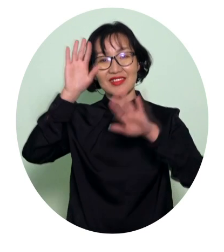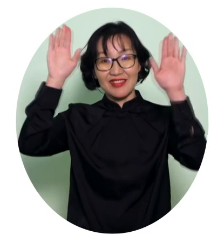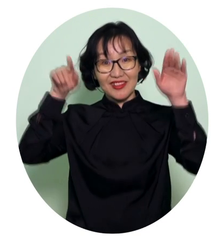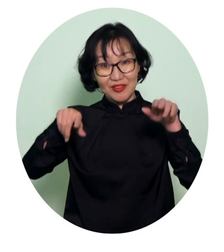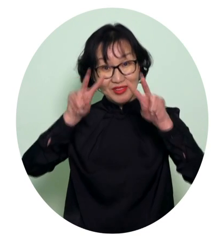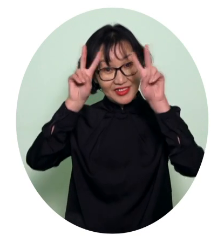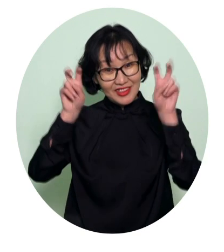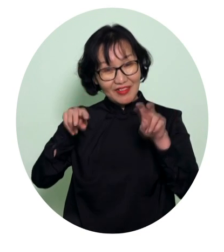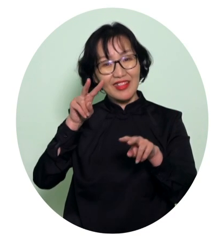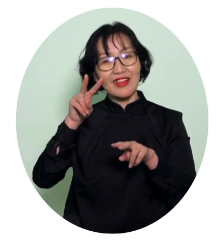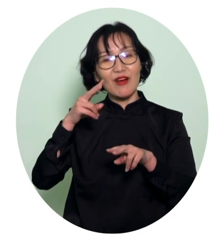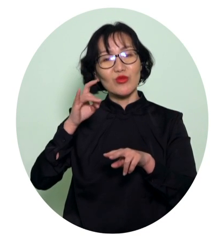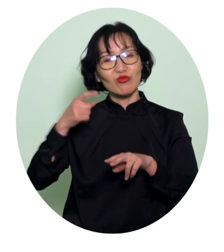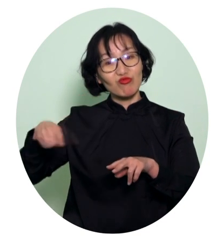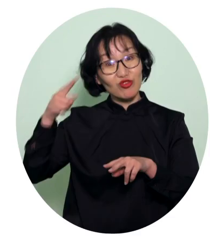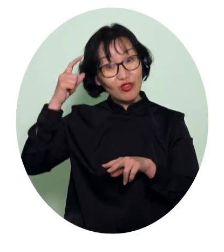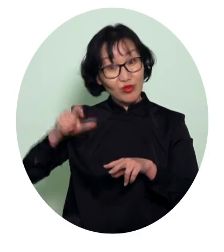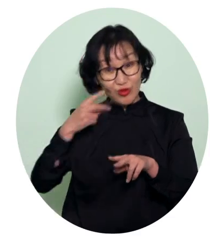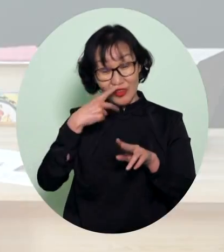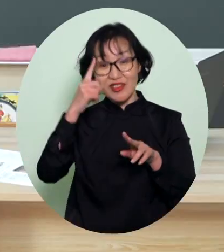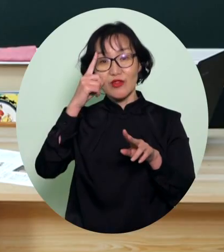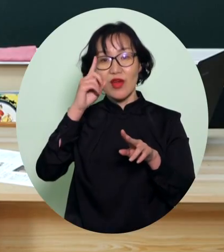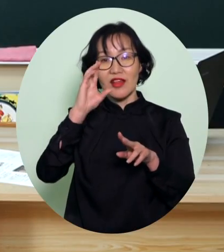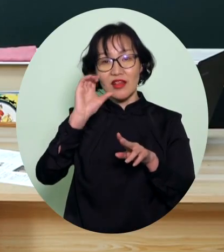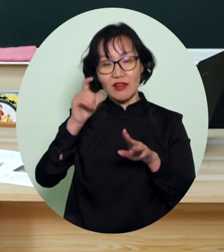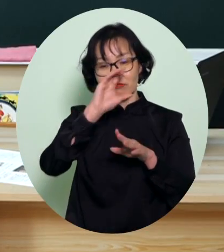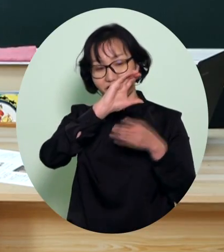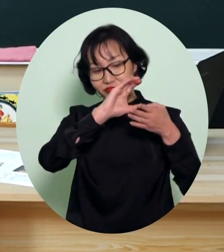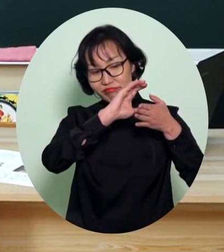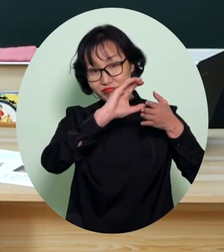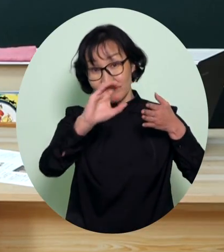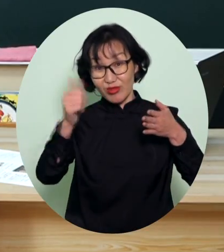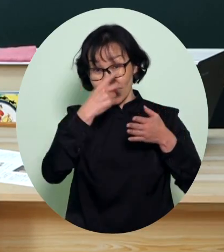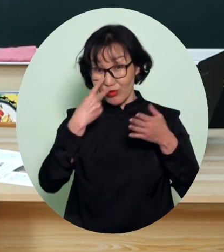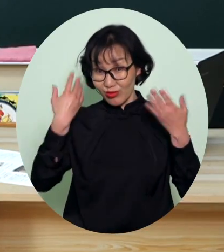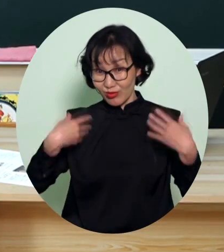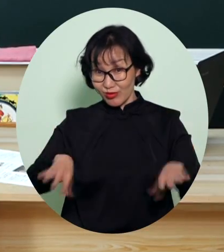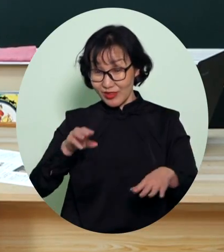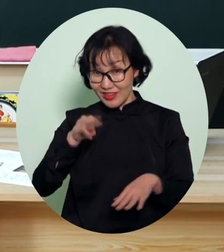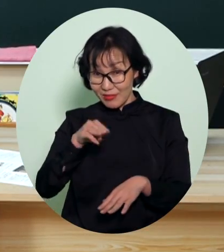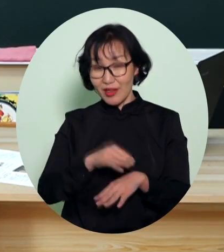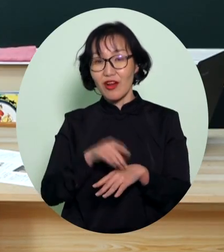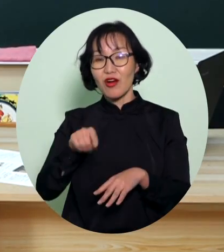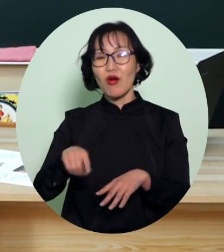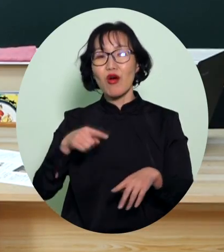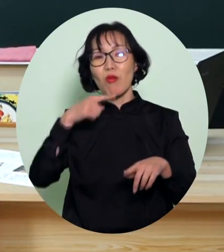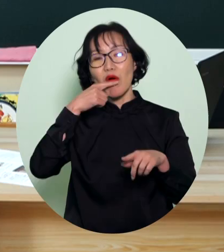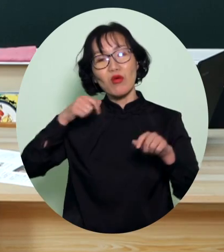байгаа. За 1-р хэсэг дээр наадам ороод сая бол хөгжмийн манай эцэстэй морин уралдааны